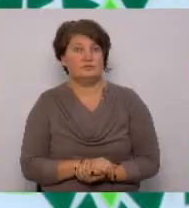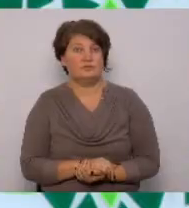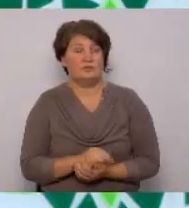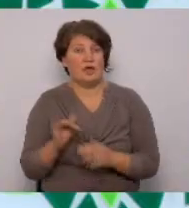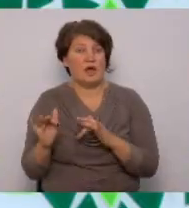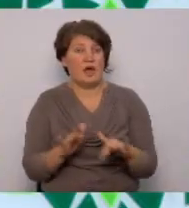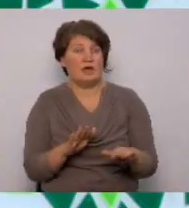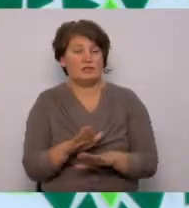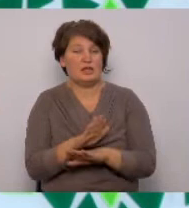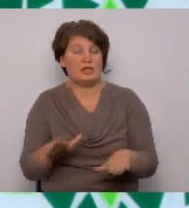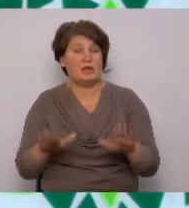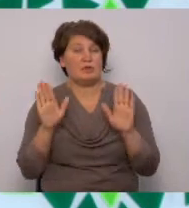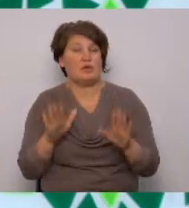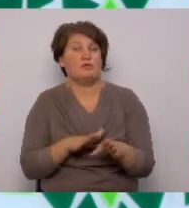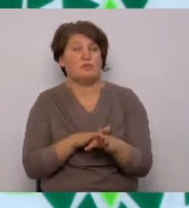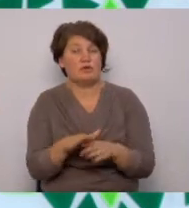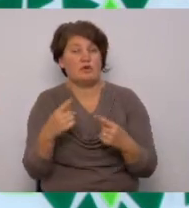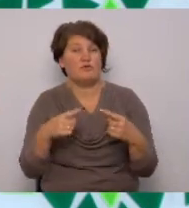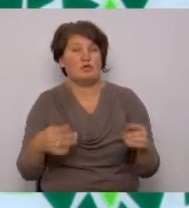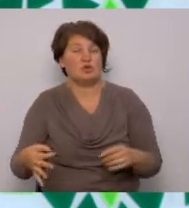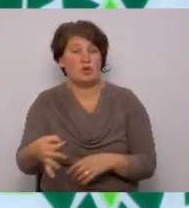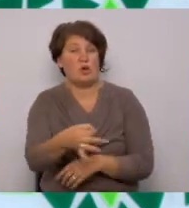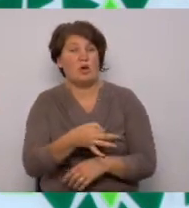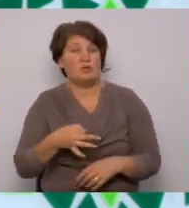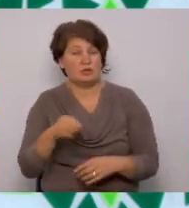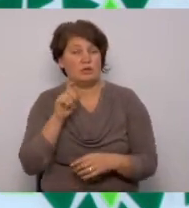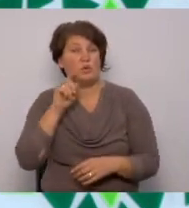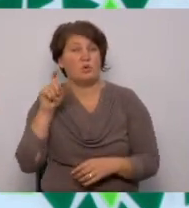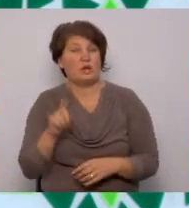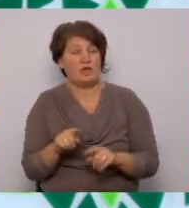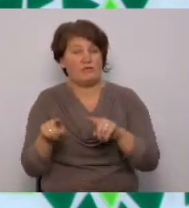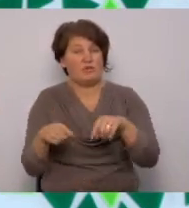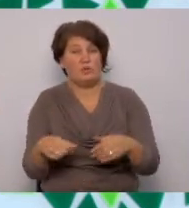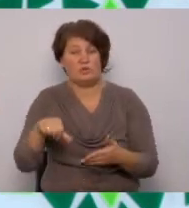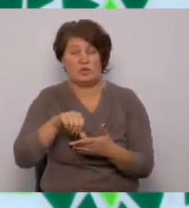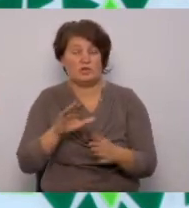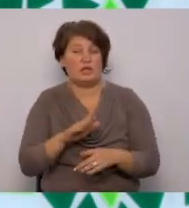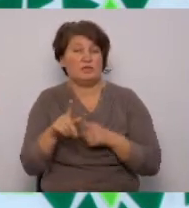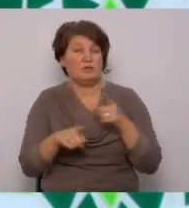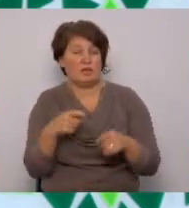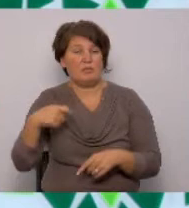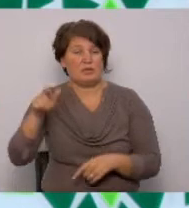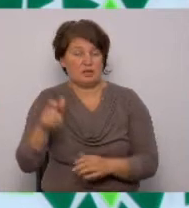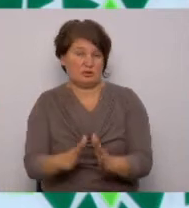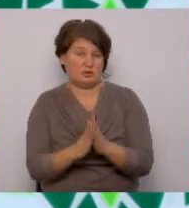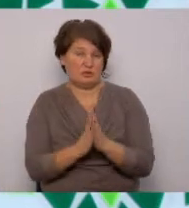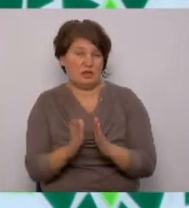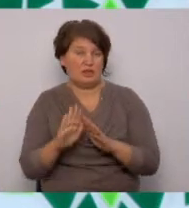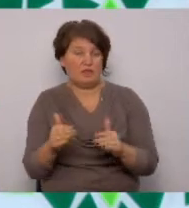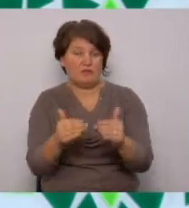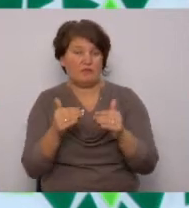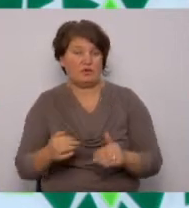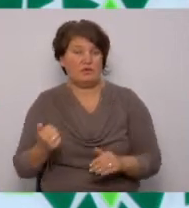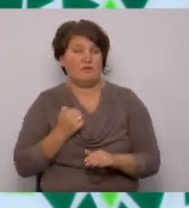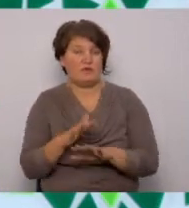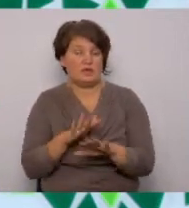Акція «Ні капітуляції» відбулася і в інших обласних центрах України. Вимоги учасників не змінилися. Президента закликають не відводити війська та не